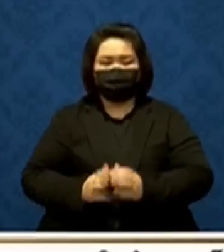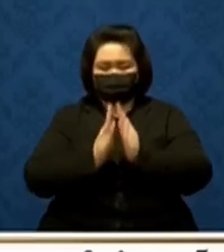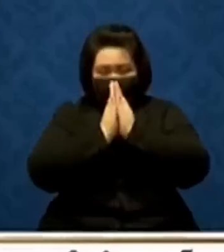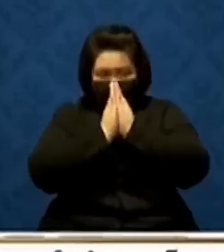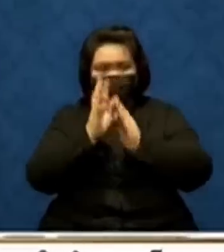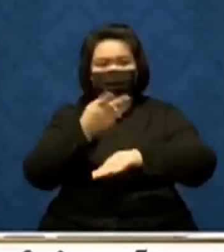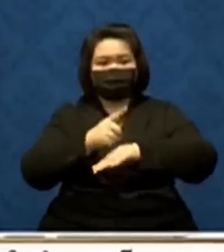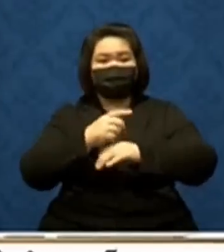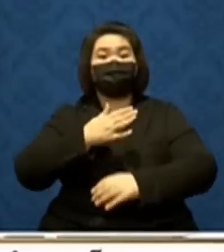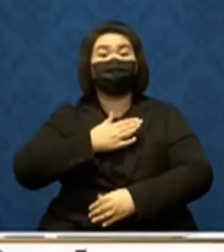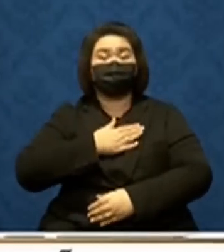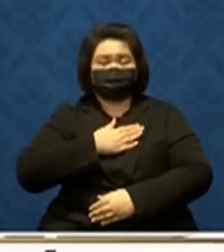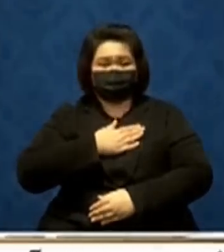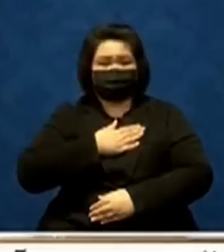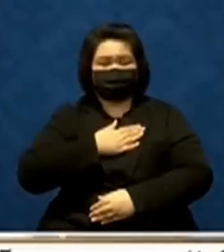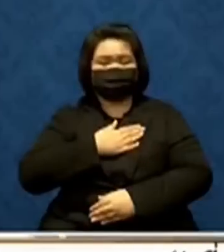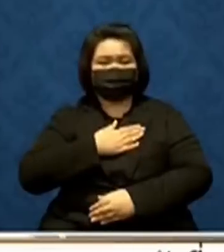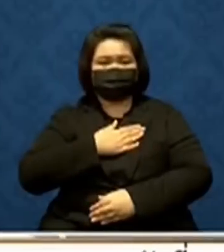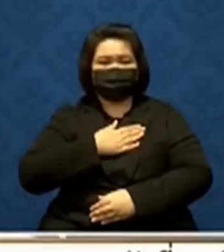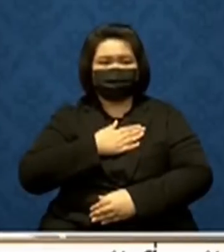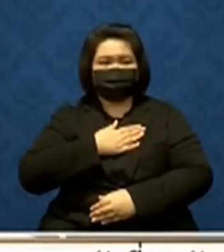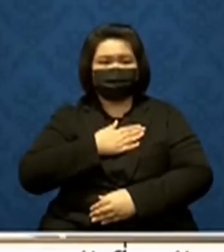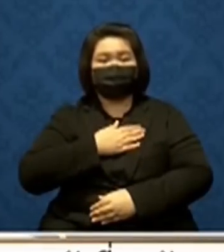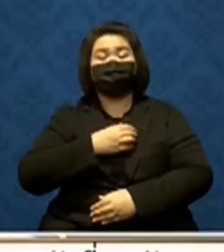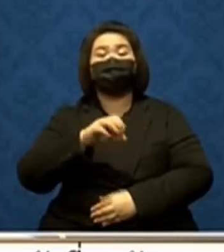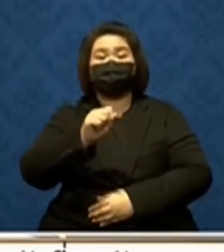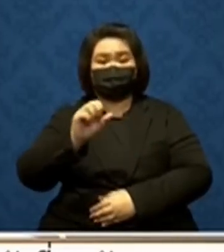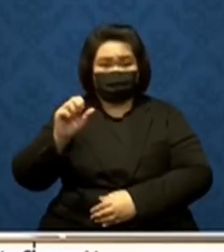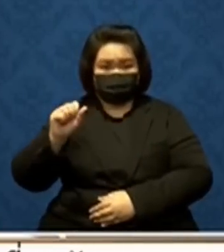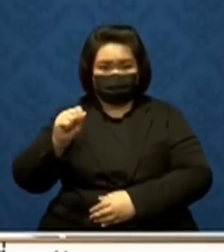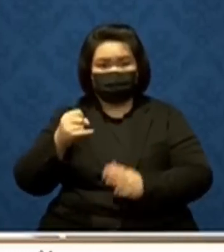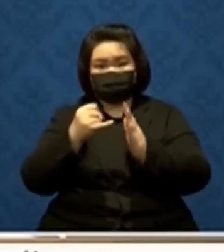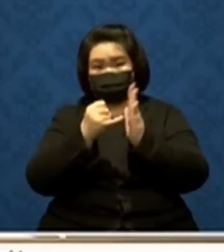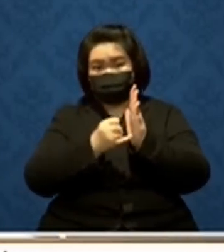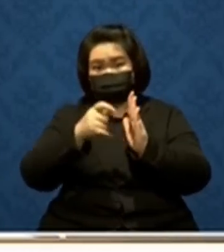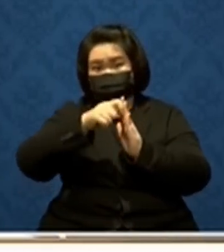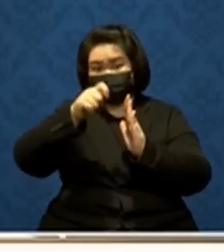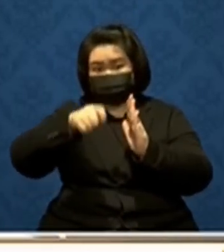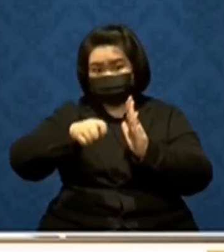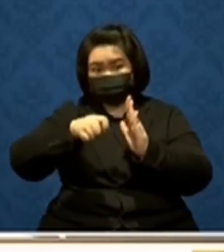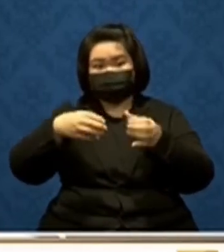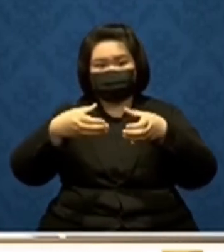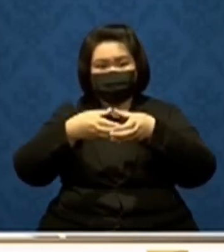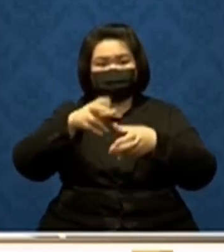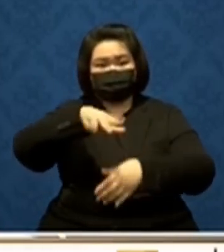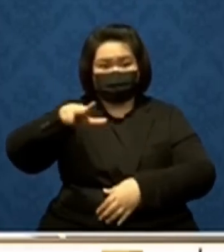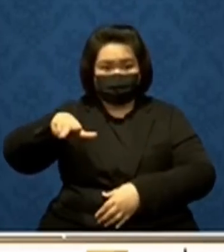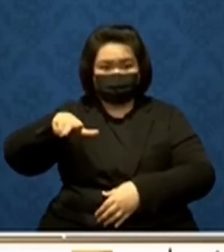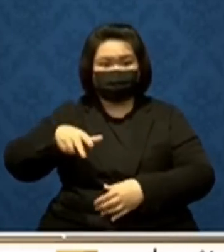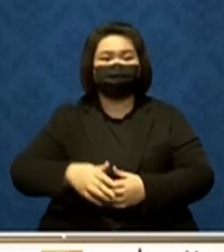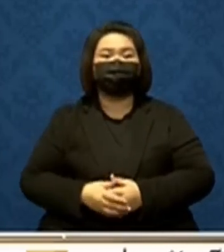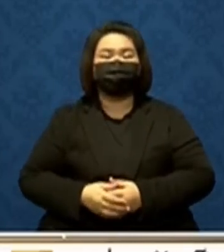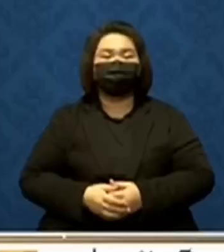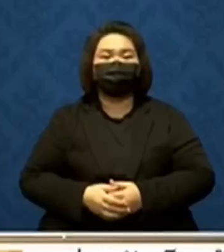เคารพกระผมนายประเสริฐกันทรรมย์ทองสมาชิกสภาผู้แทนราษฎรจังหวัดนครราชสีมาพรรคกะไทย